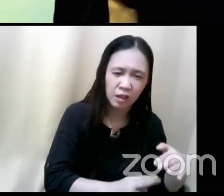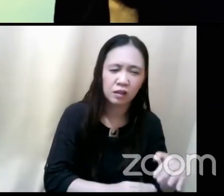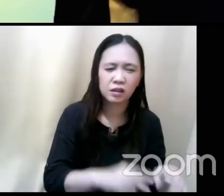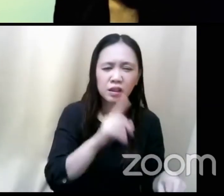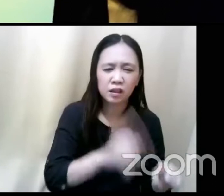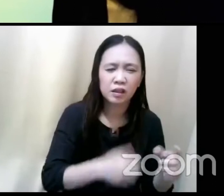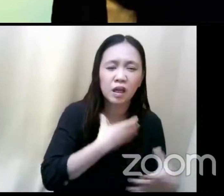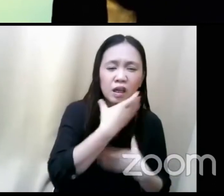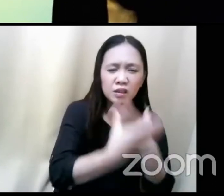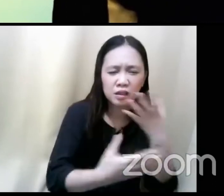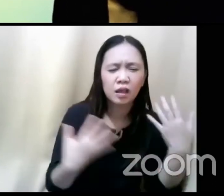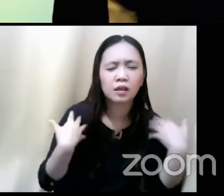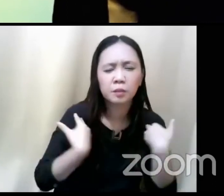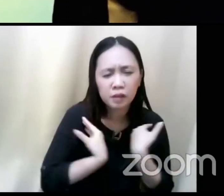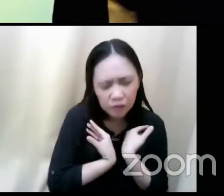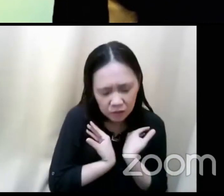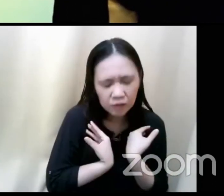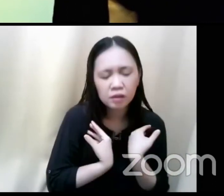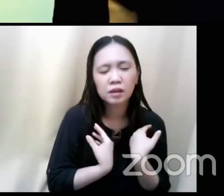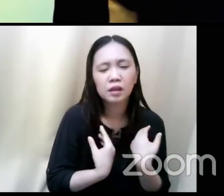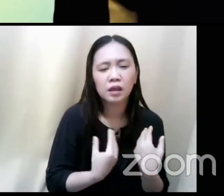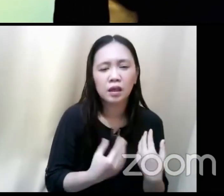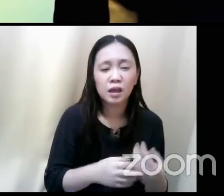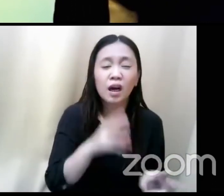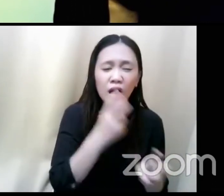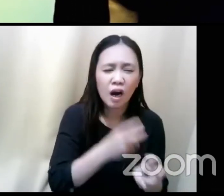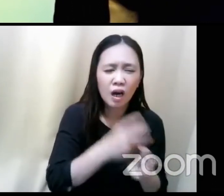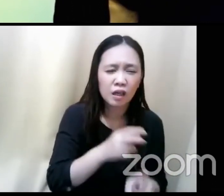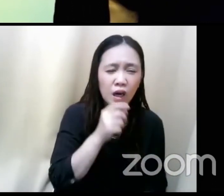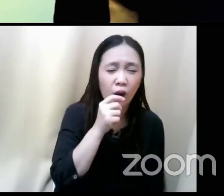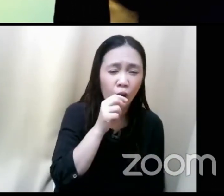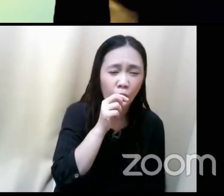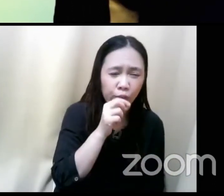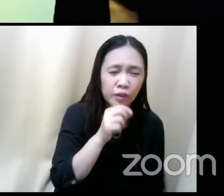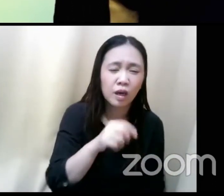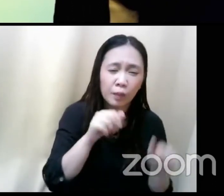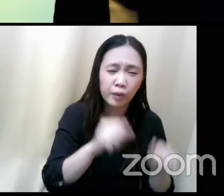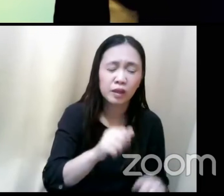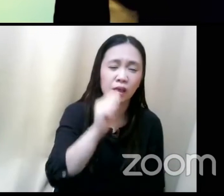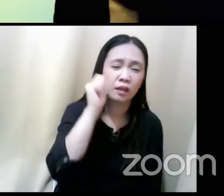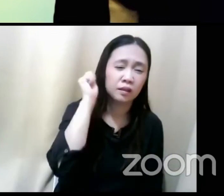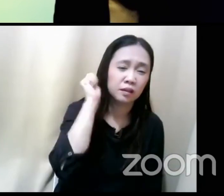na, or nahihirapang gumamit ng whistle, okay, pwede siya mag-tap or mag-clap.